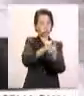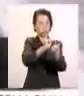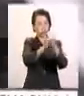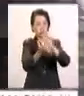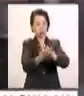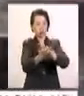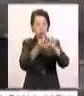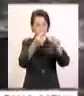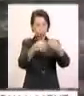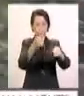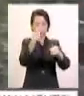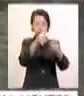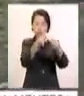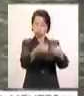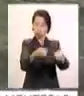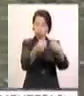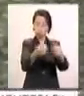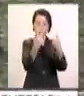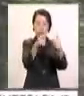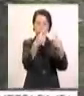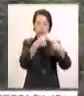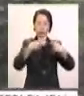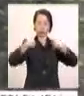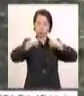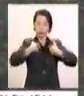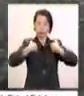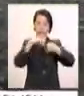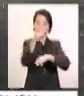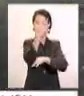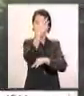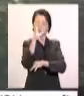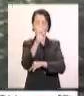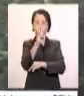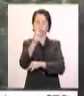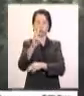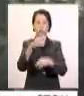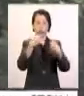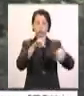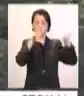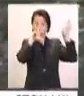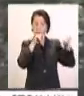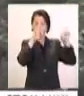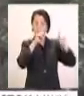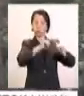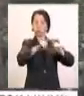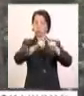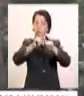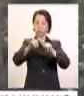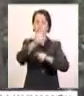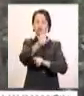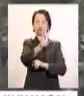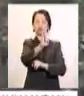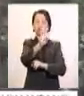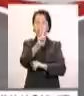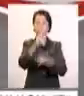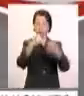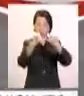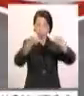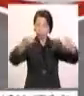kawasan pembiakan 12 spesies fauna dan 76 spesies burung.